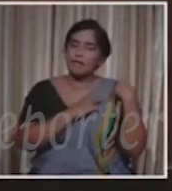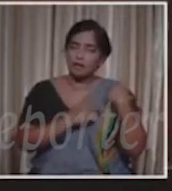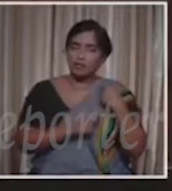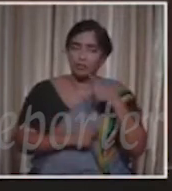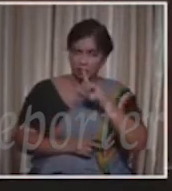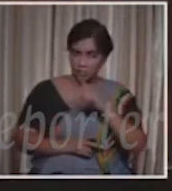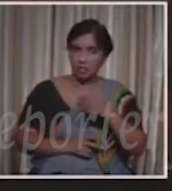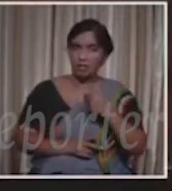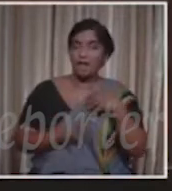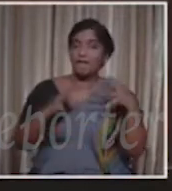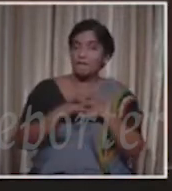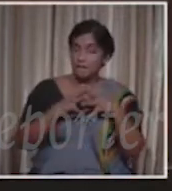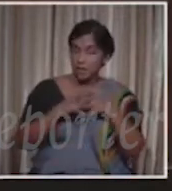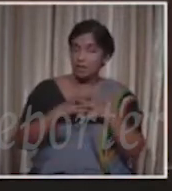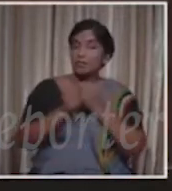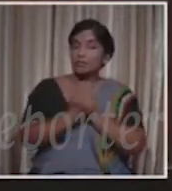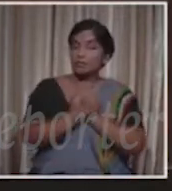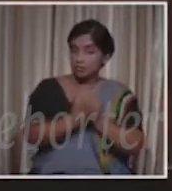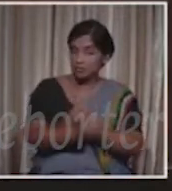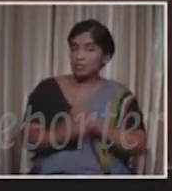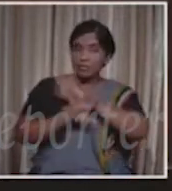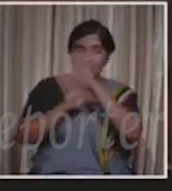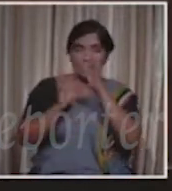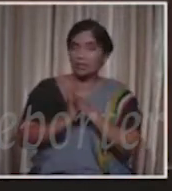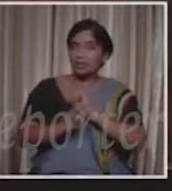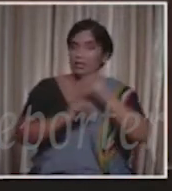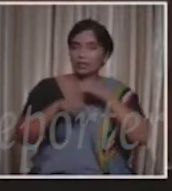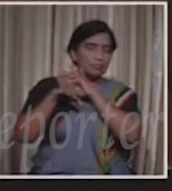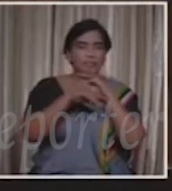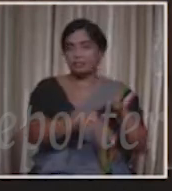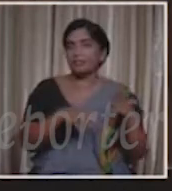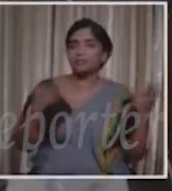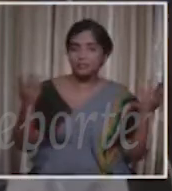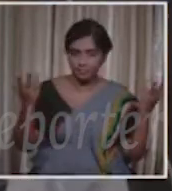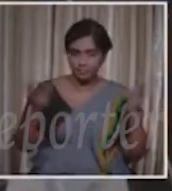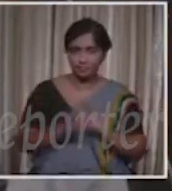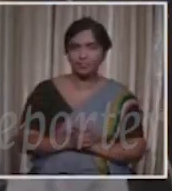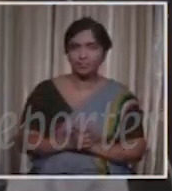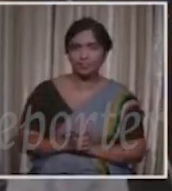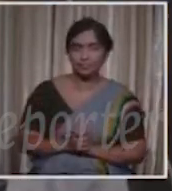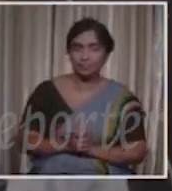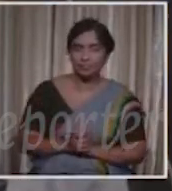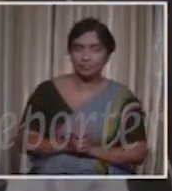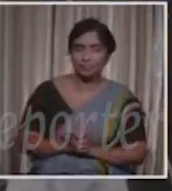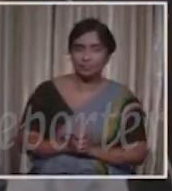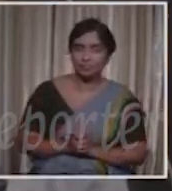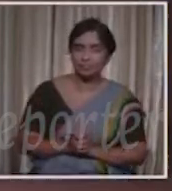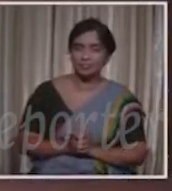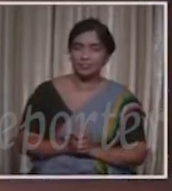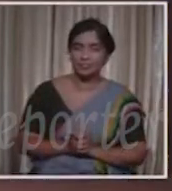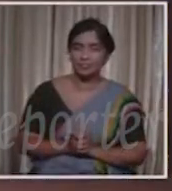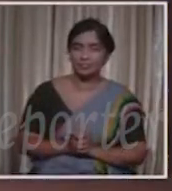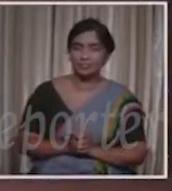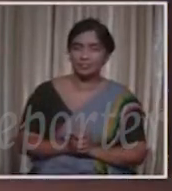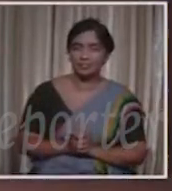වන්දිතුමනේ මම ඊටම වගකීමෙන් කියනවා වටරැක හිටපු සිරකරුවන් කිසි දිනෙක මම අරගලයට ගහන්න ගෙනල්ලා නැහැ කියන එක